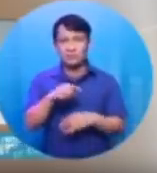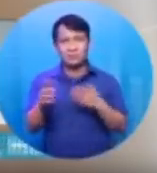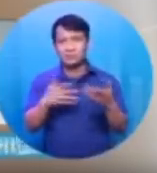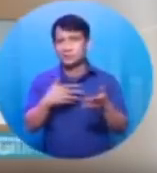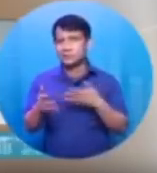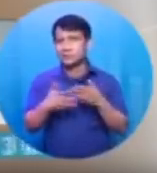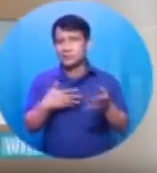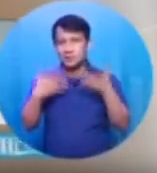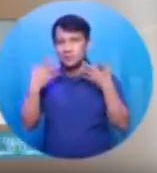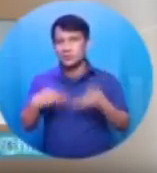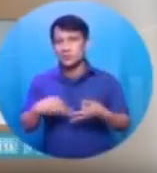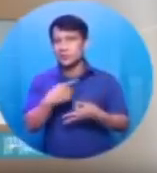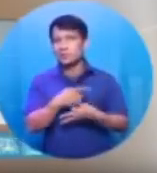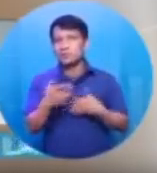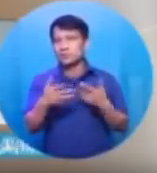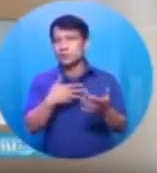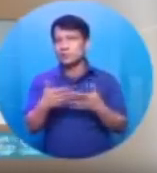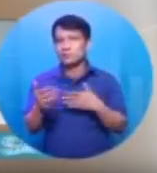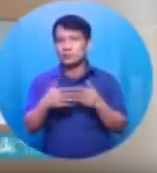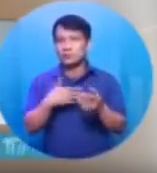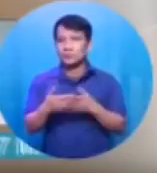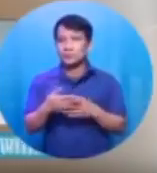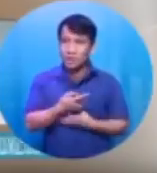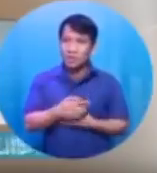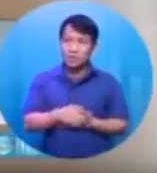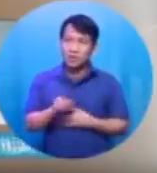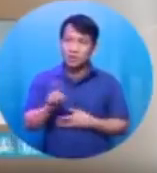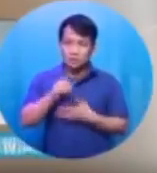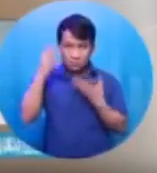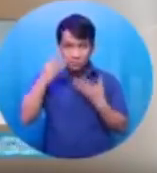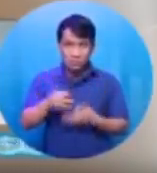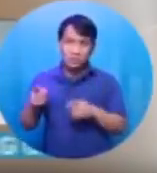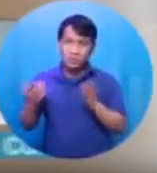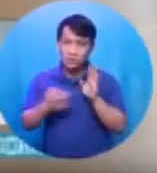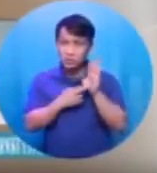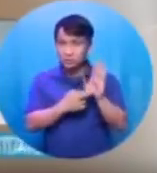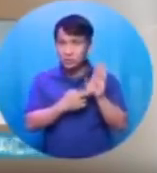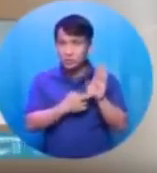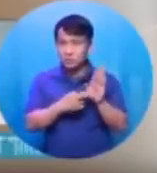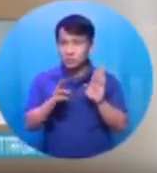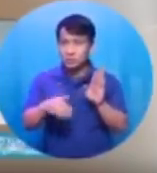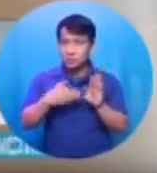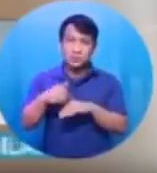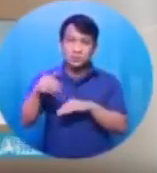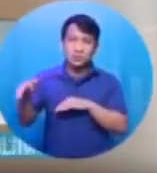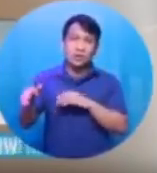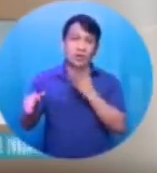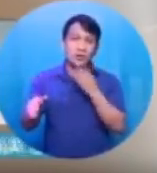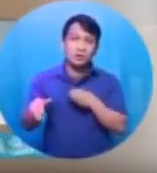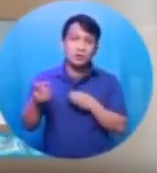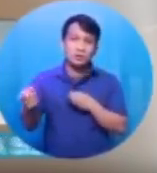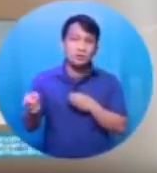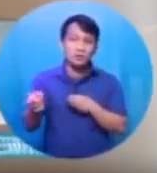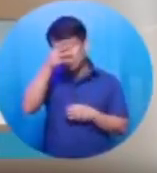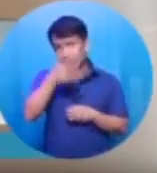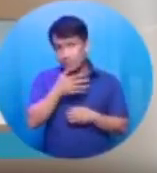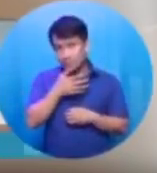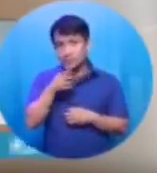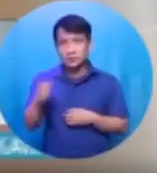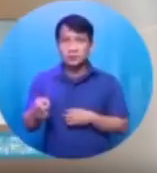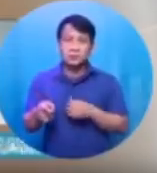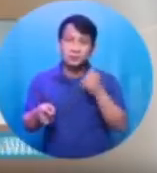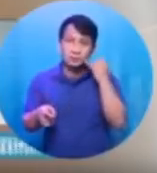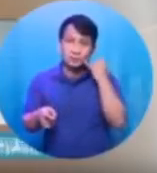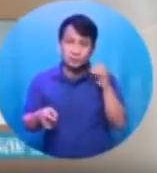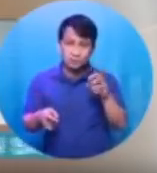na para magdesisyon kung ano nakabubuti sa bata. In her absence, dapat yan maipasa sa parents nitong si